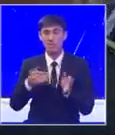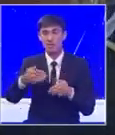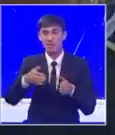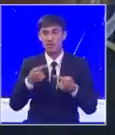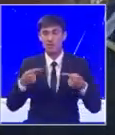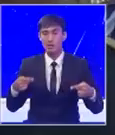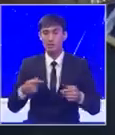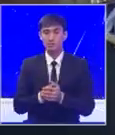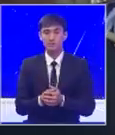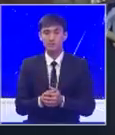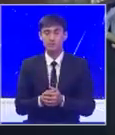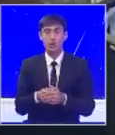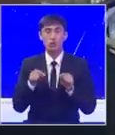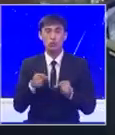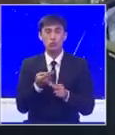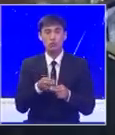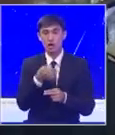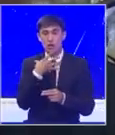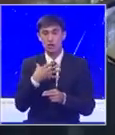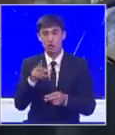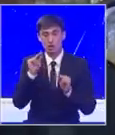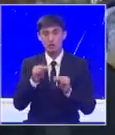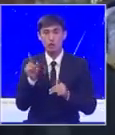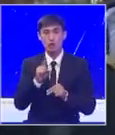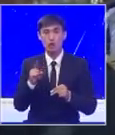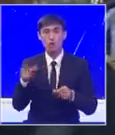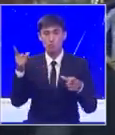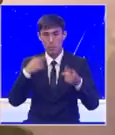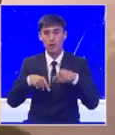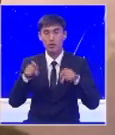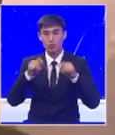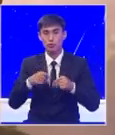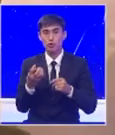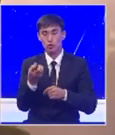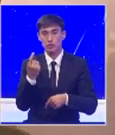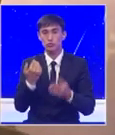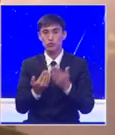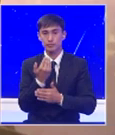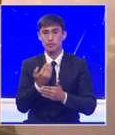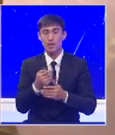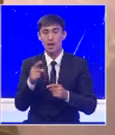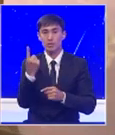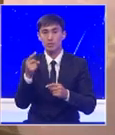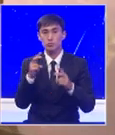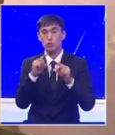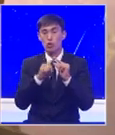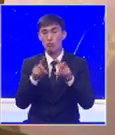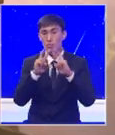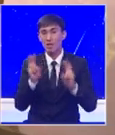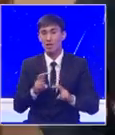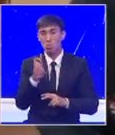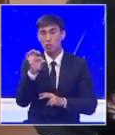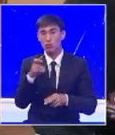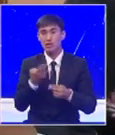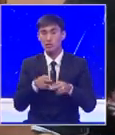далее. Тут очень хорошо, я обещаю, что я приеду еще раз. Одним словом, лагерь «Балдаурен» для ребят – это